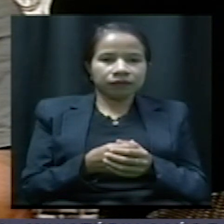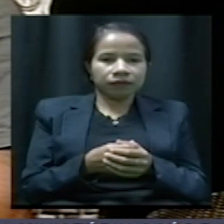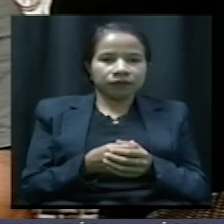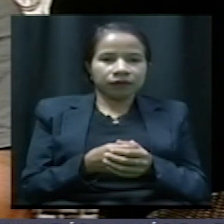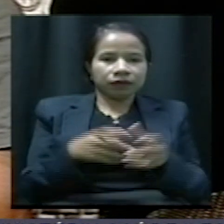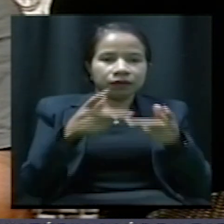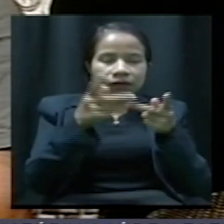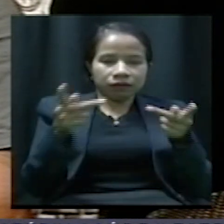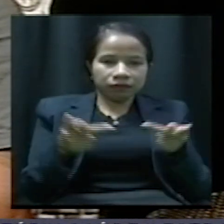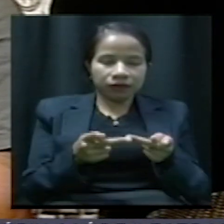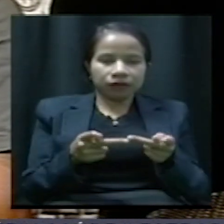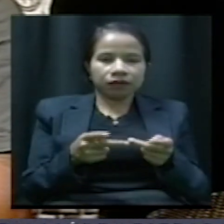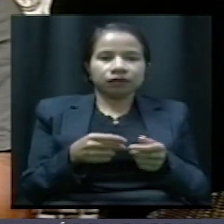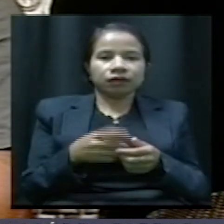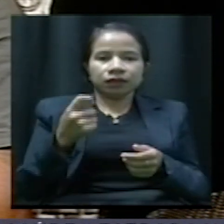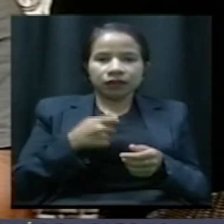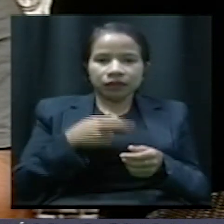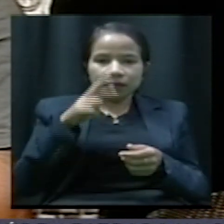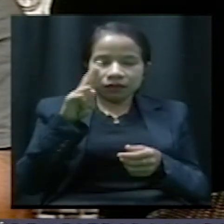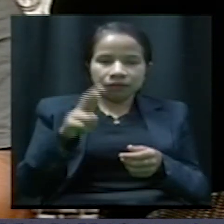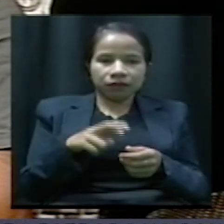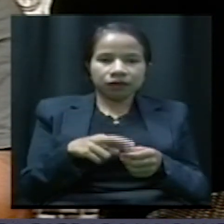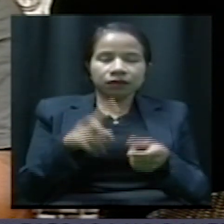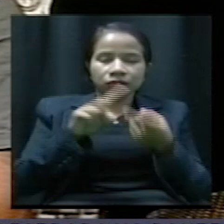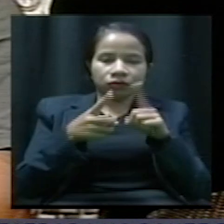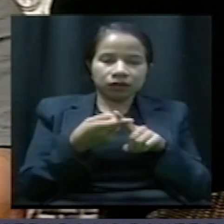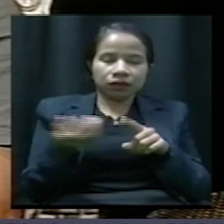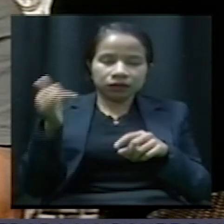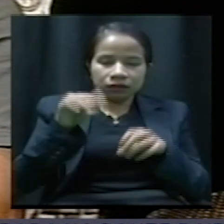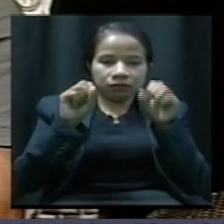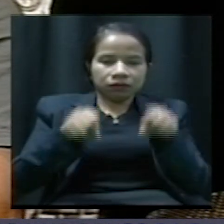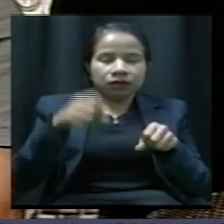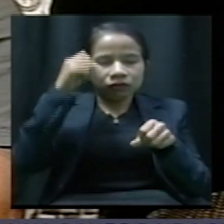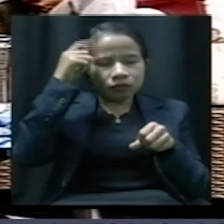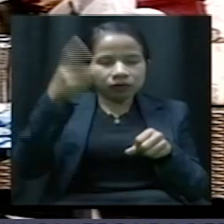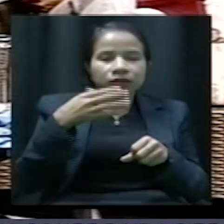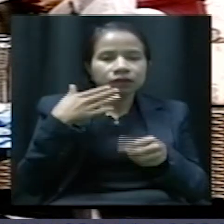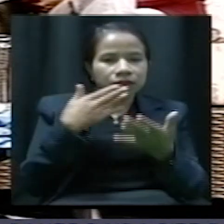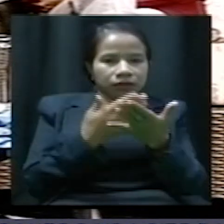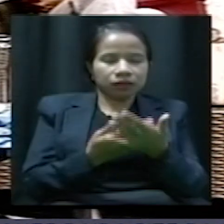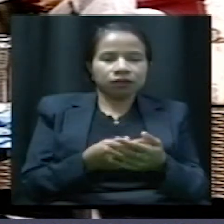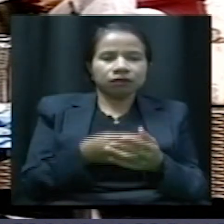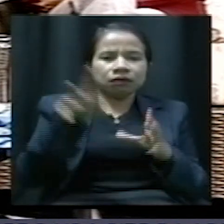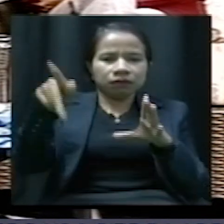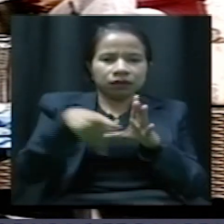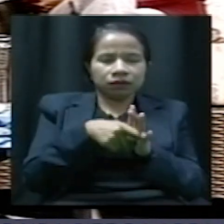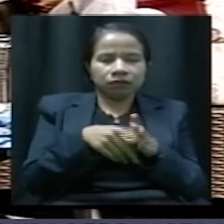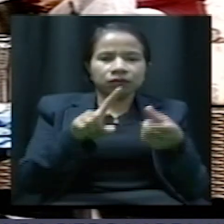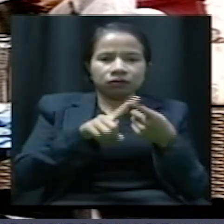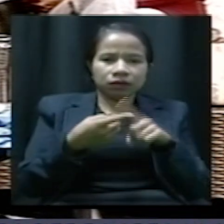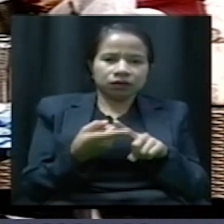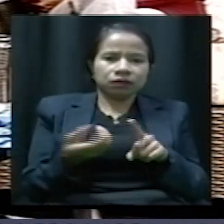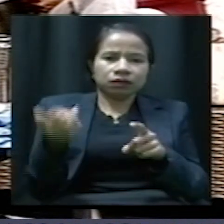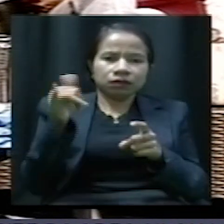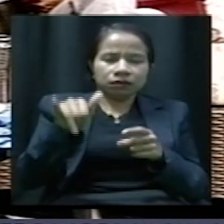fatin ba itni kolega sira bele comprende dia kliu acompanhamento kolega sira ne be